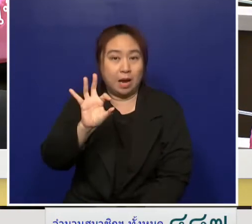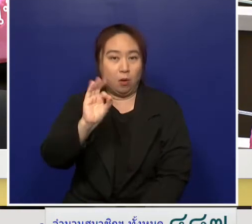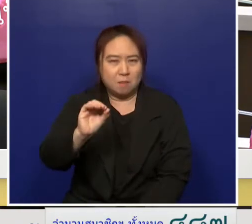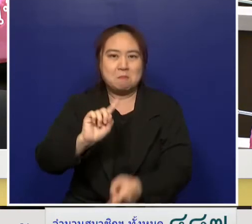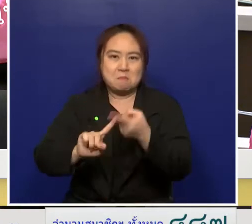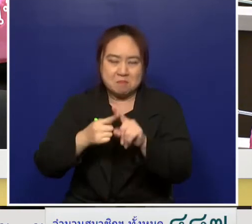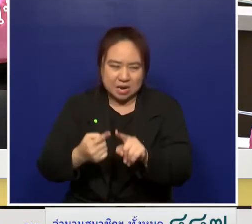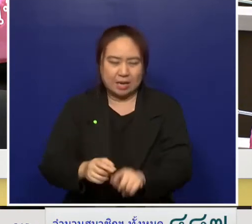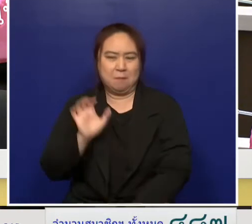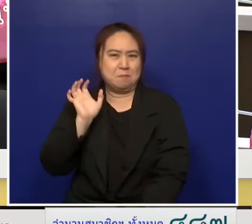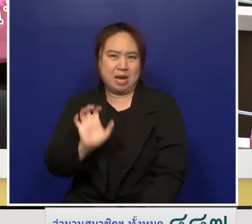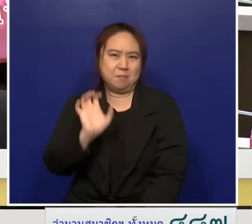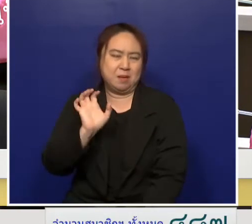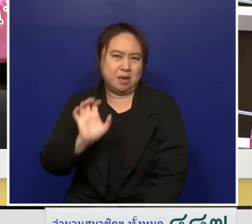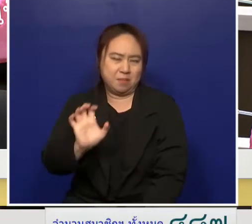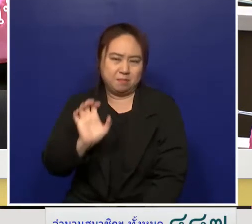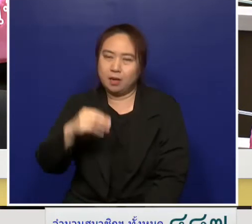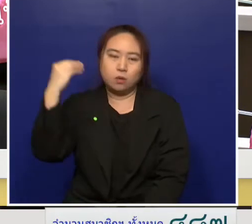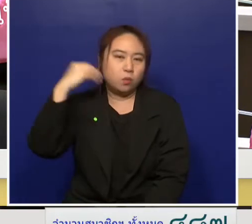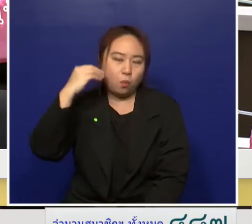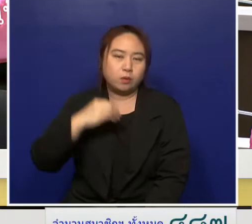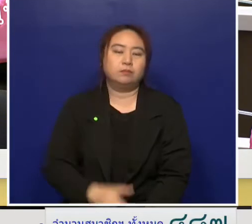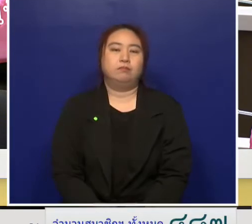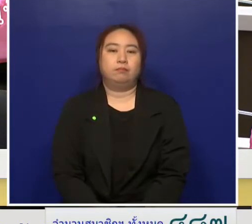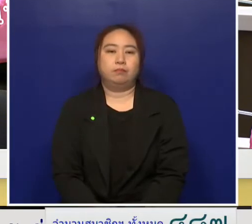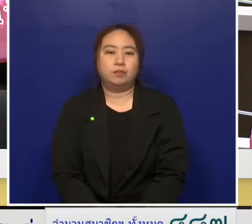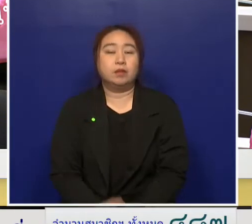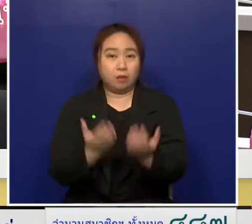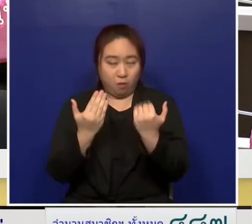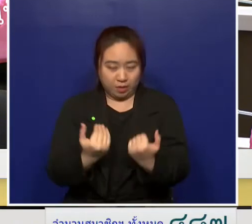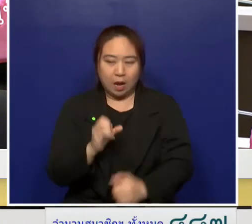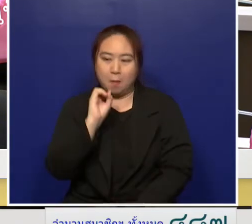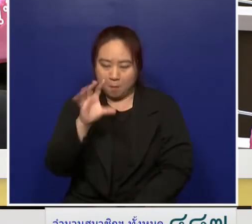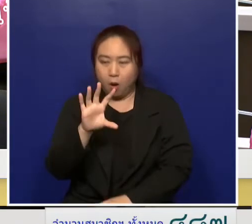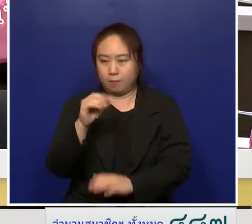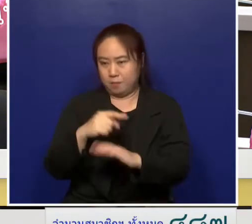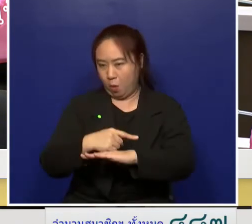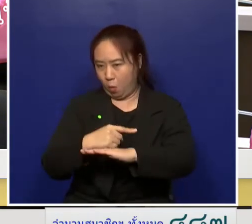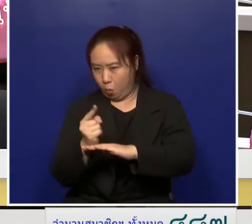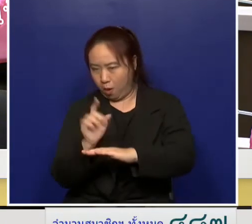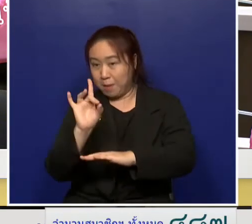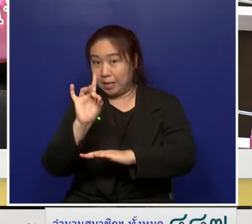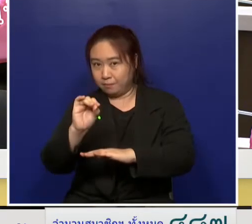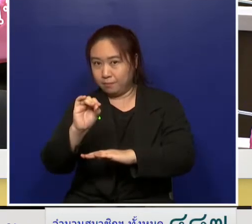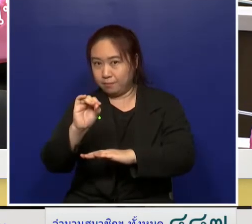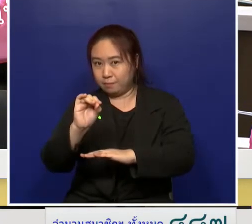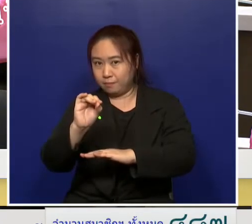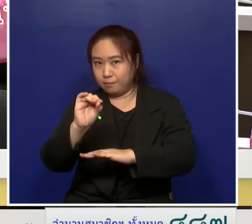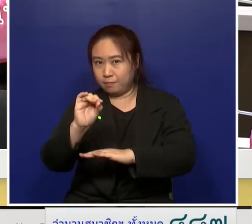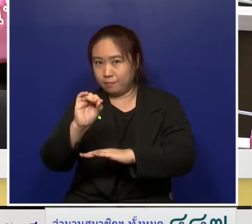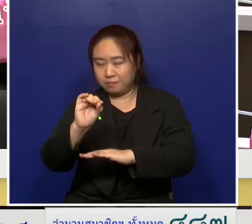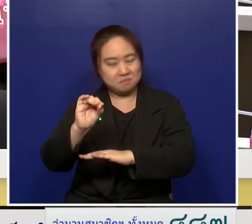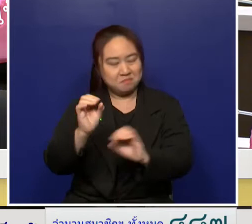tightลงจาก ถนน ทกคน เลยค่ะฉะนั้น smoked pyramidา 80 ข้เราน 80 กิโลเมตต่ชั่โง